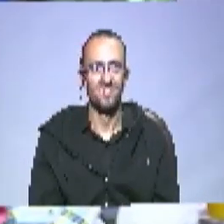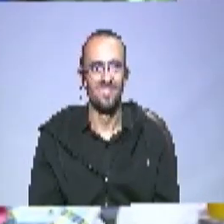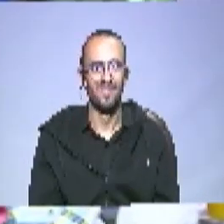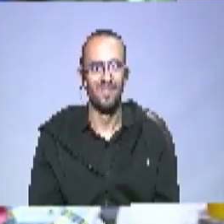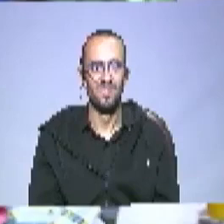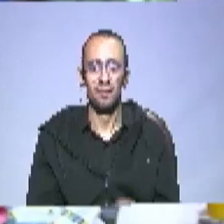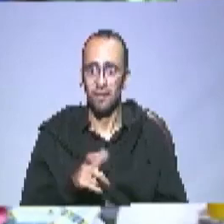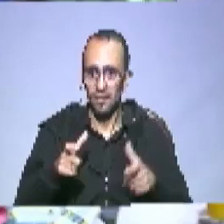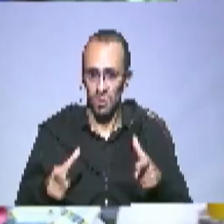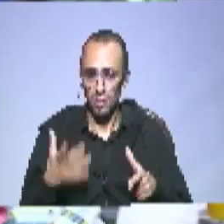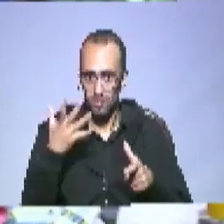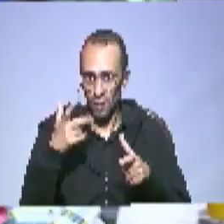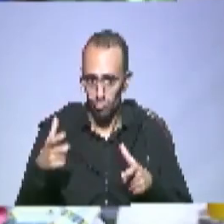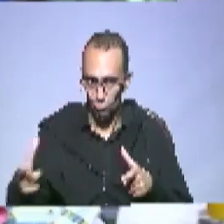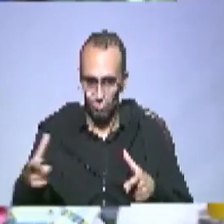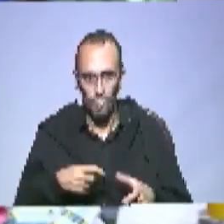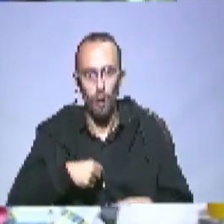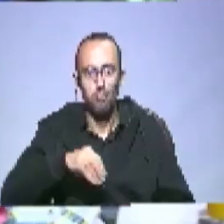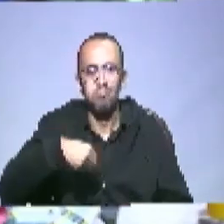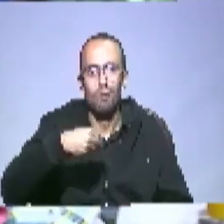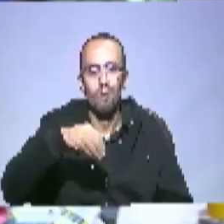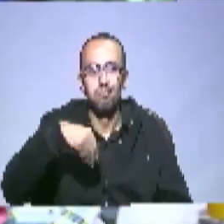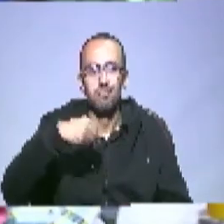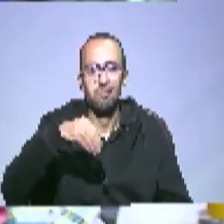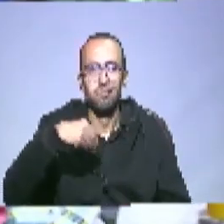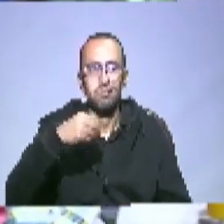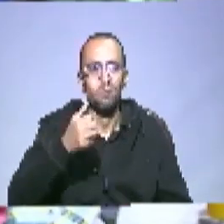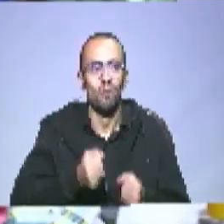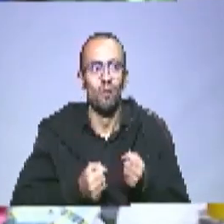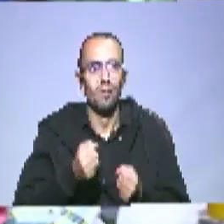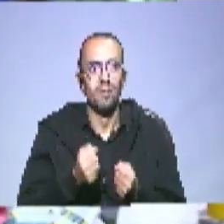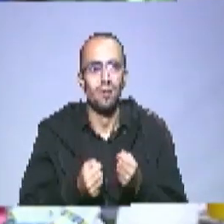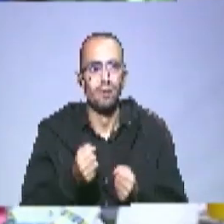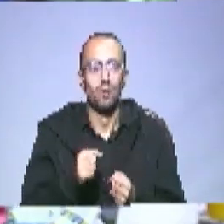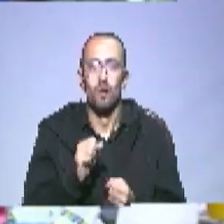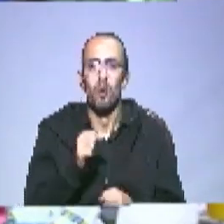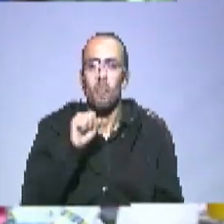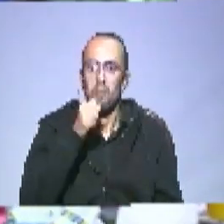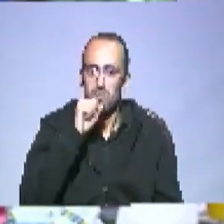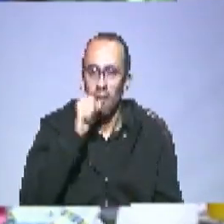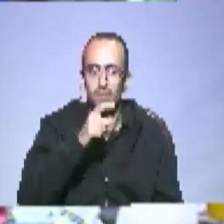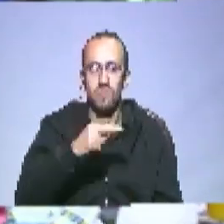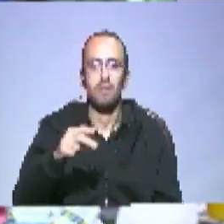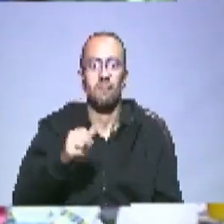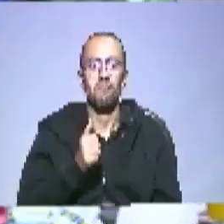واقفين؟ نجيب بقى خمس ترغفة ونقعد جنب الملوخية دي. وبصل بقى. وبصل بقى وحاجات.